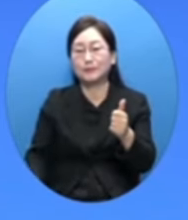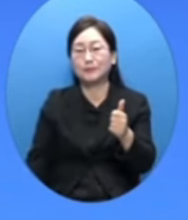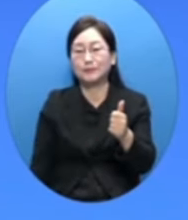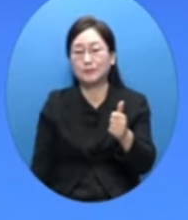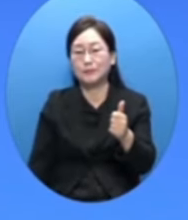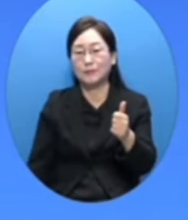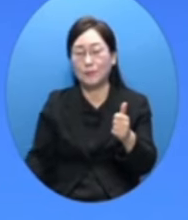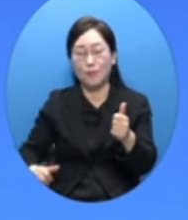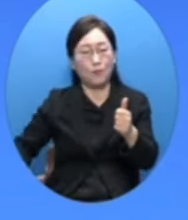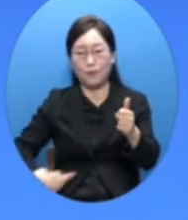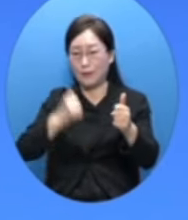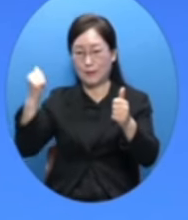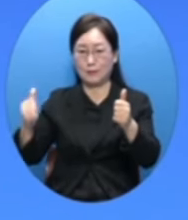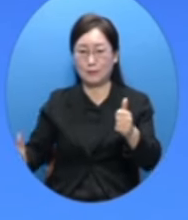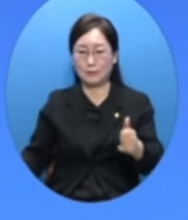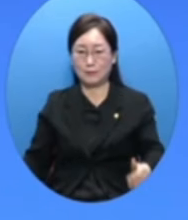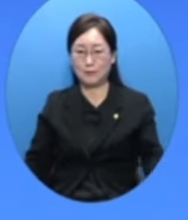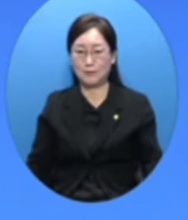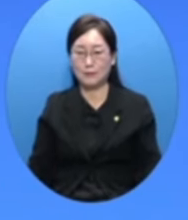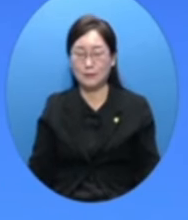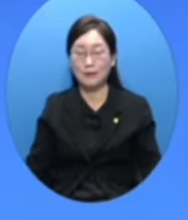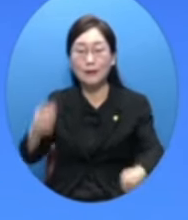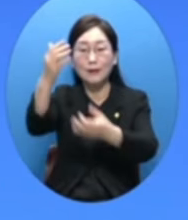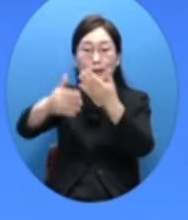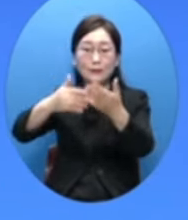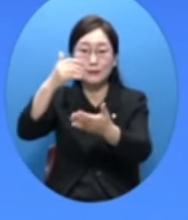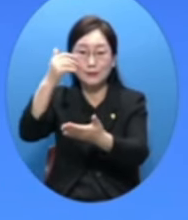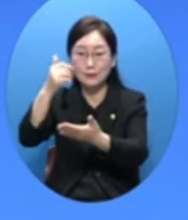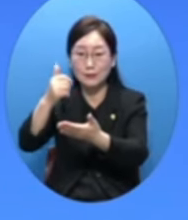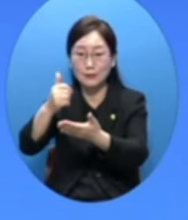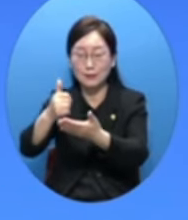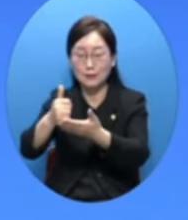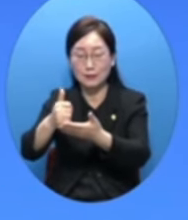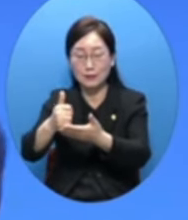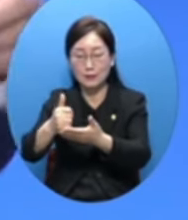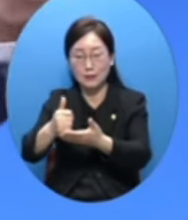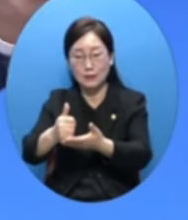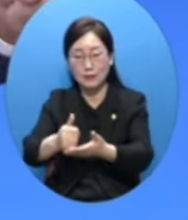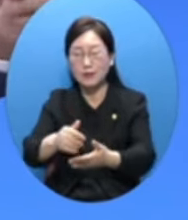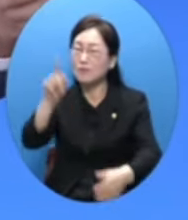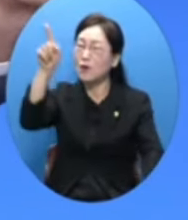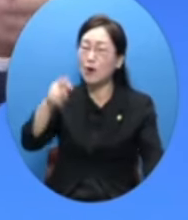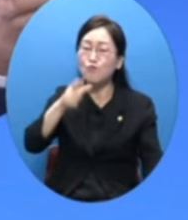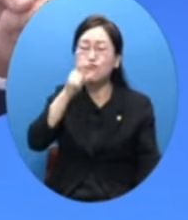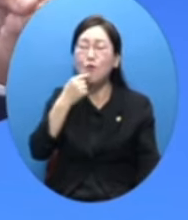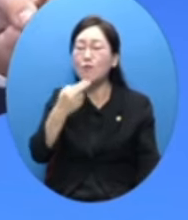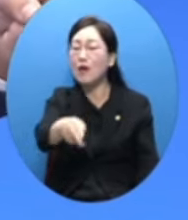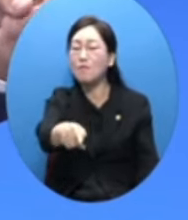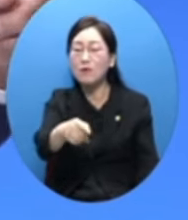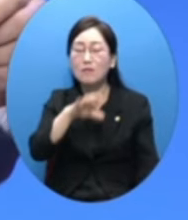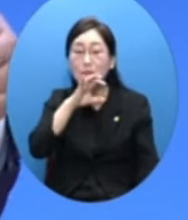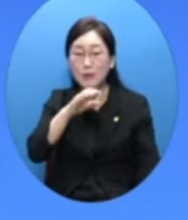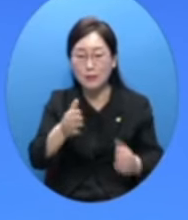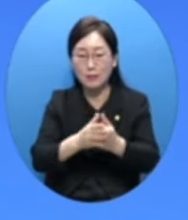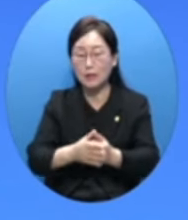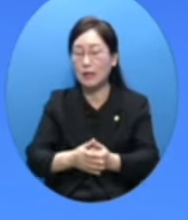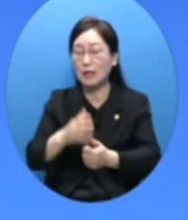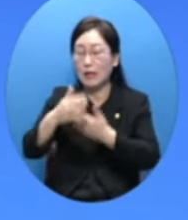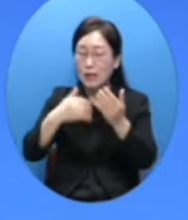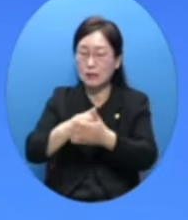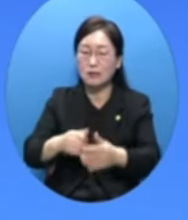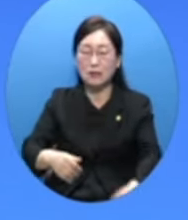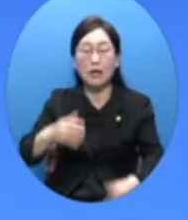화가 났습니다. 하나님께서 물이 없다고 불평하는 저들에게 저 바위를 명해서 물을